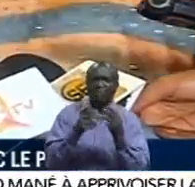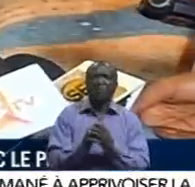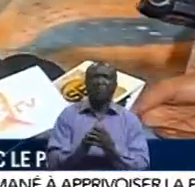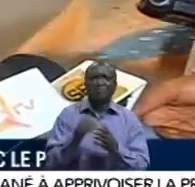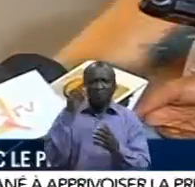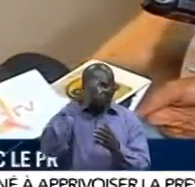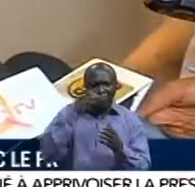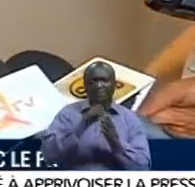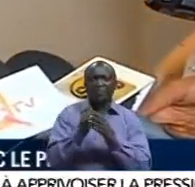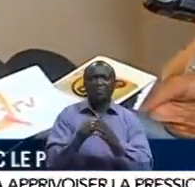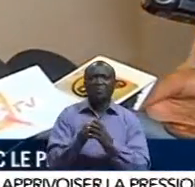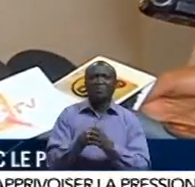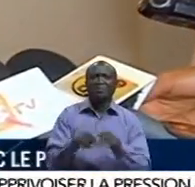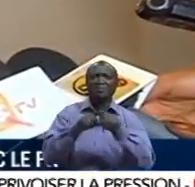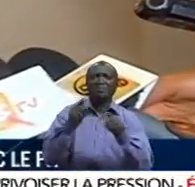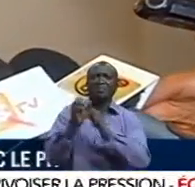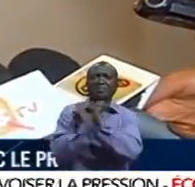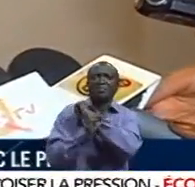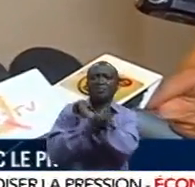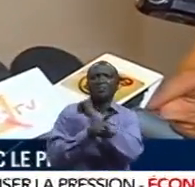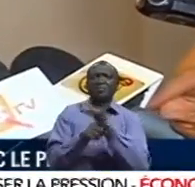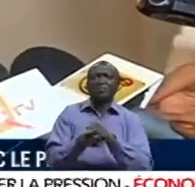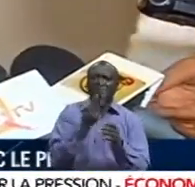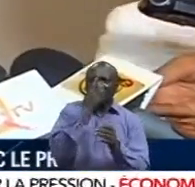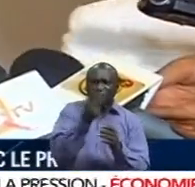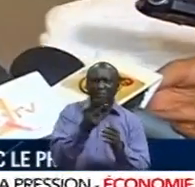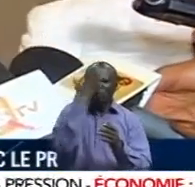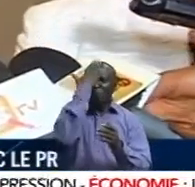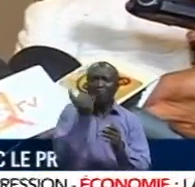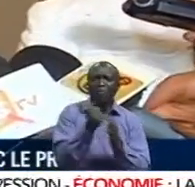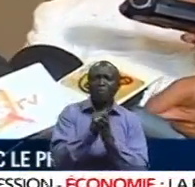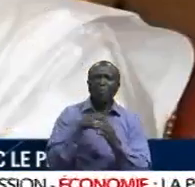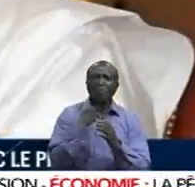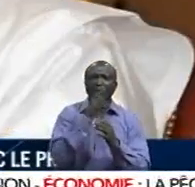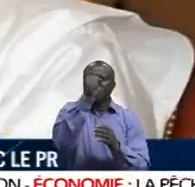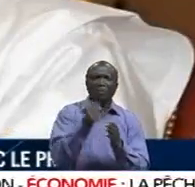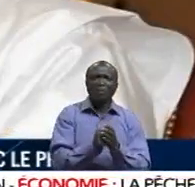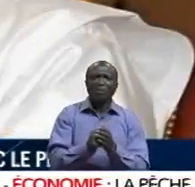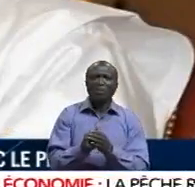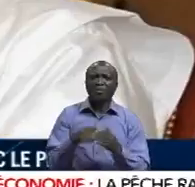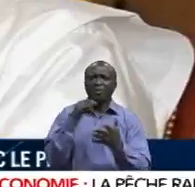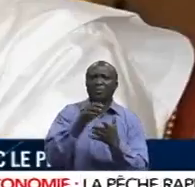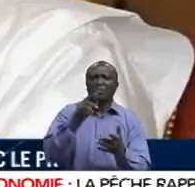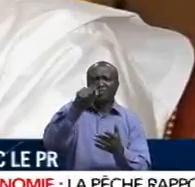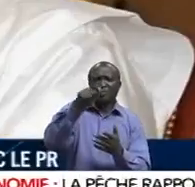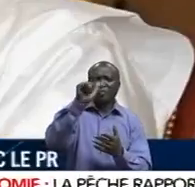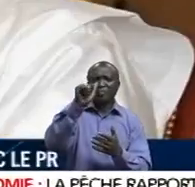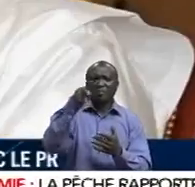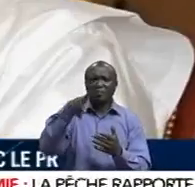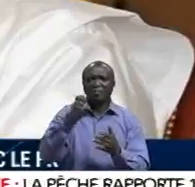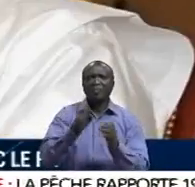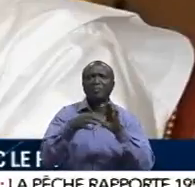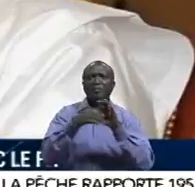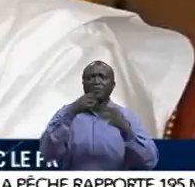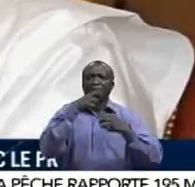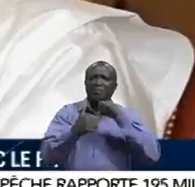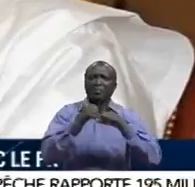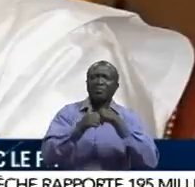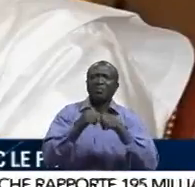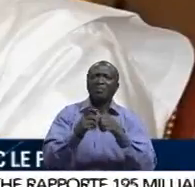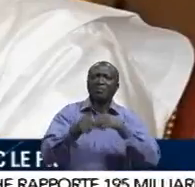que sénégalais voir pourquoi est-ce que nous sommes confrontés à ce type de de problème il nous faut réellement aller vers le